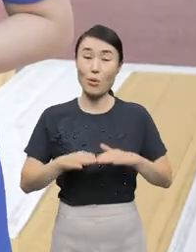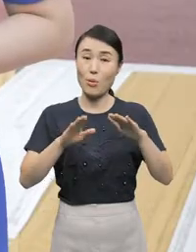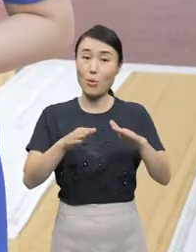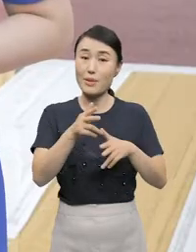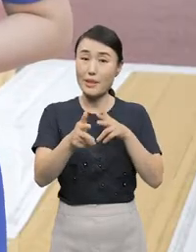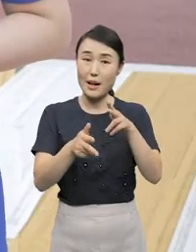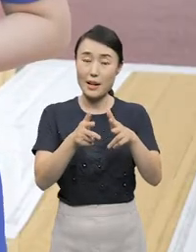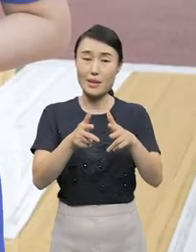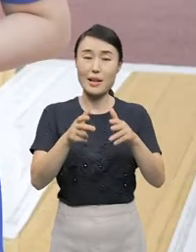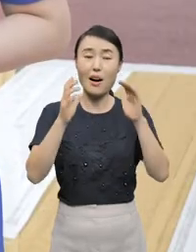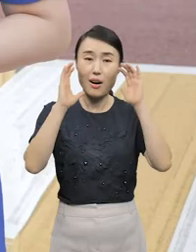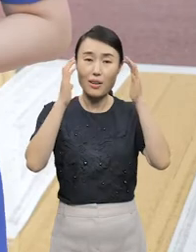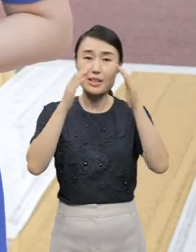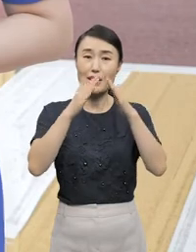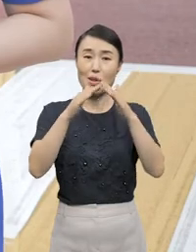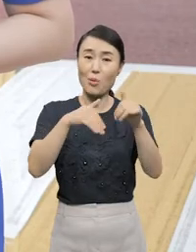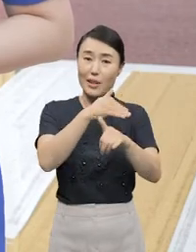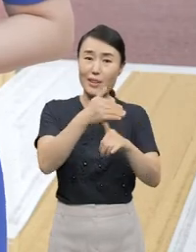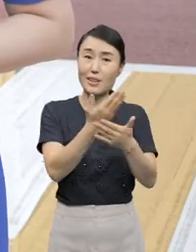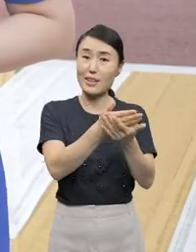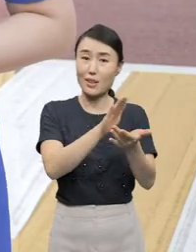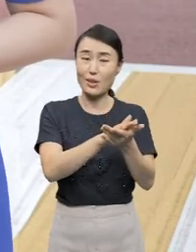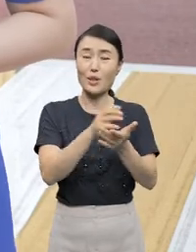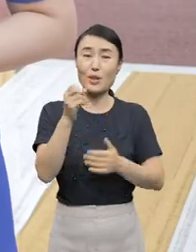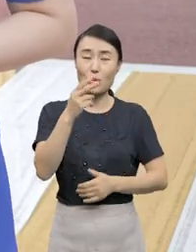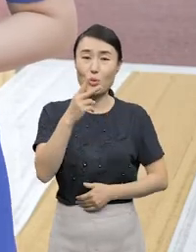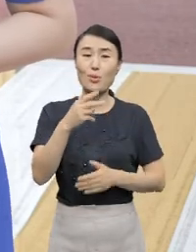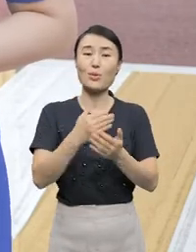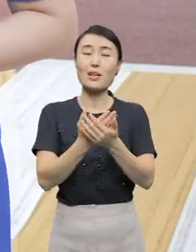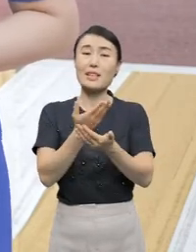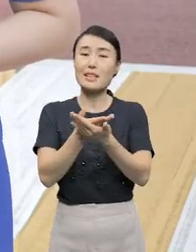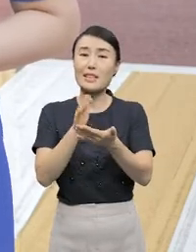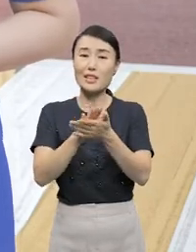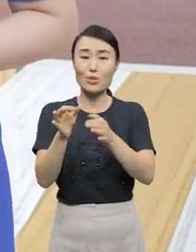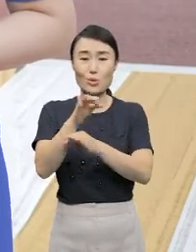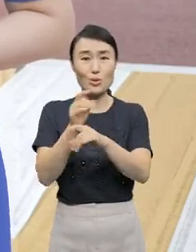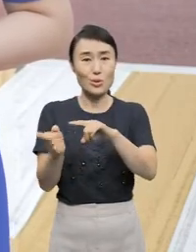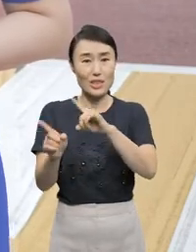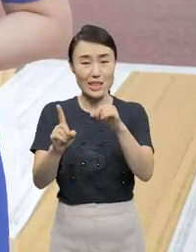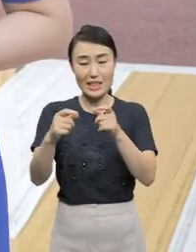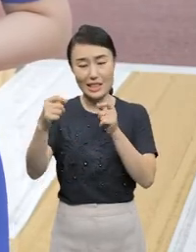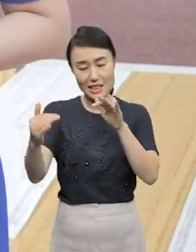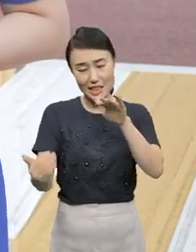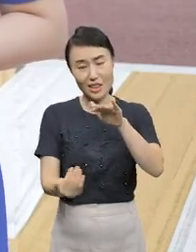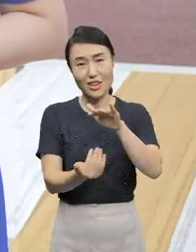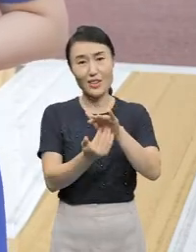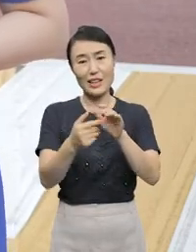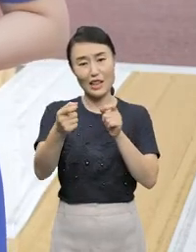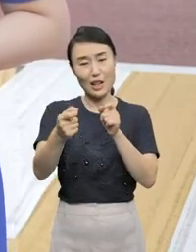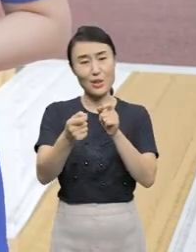이번 사업은 보육 환경 개선과 더불어 그린뉴딜 실현에 한 발짝 더 다가가는 계기가 될